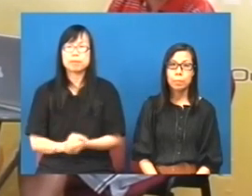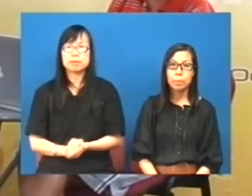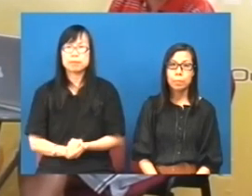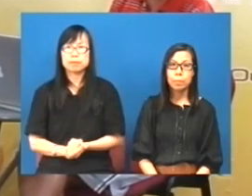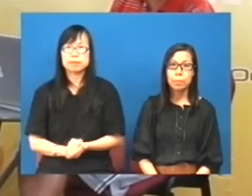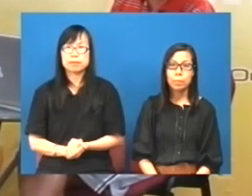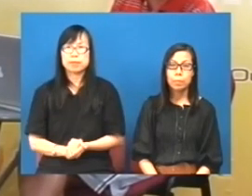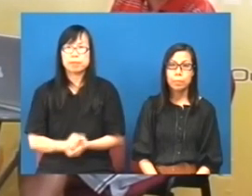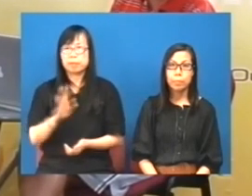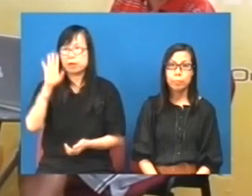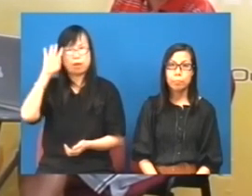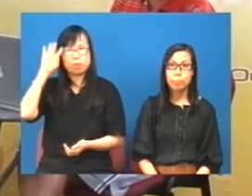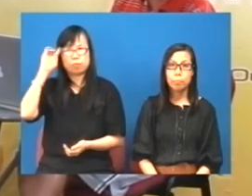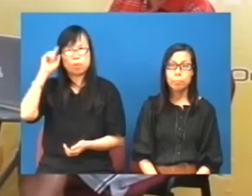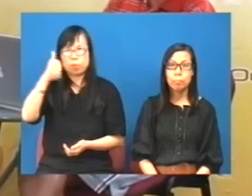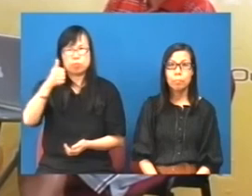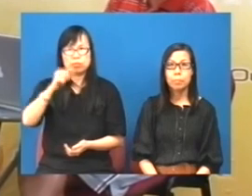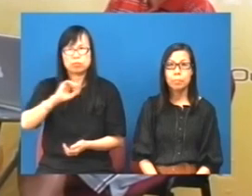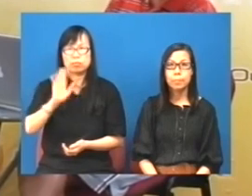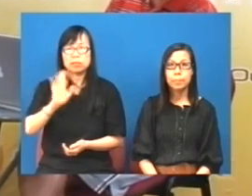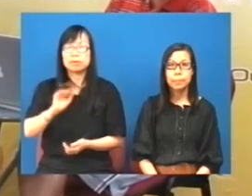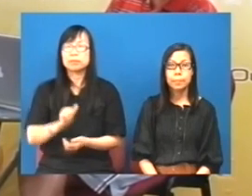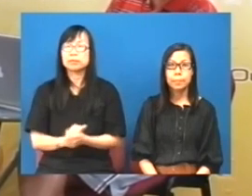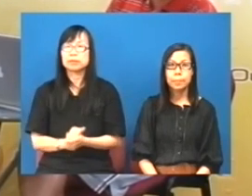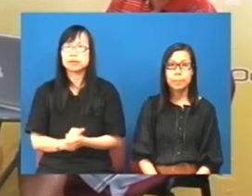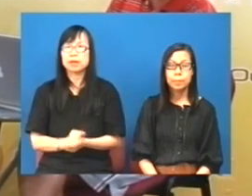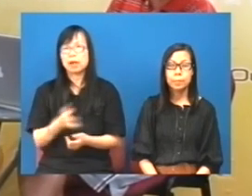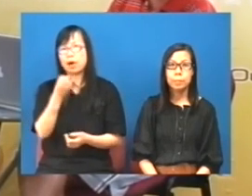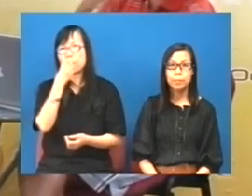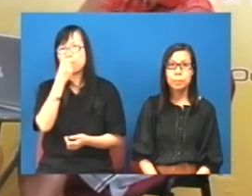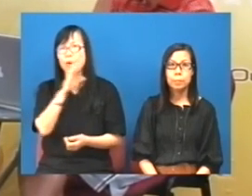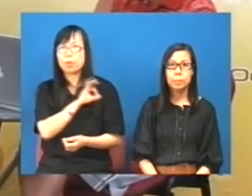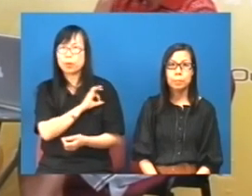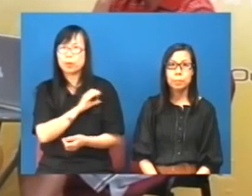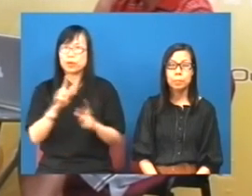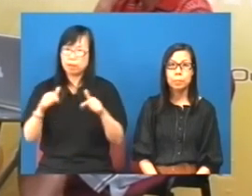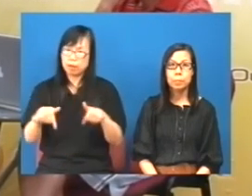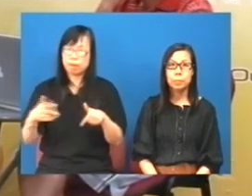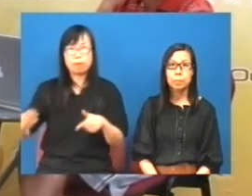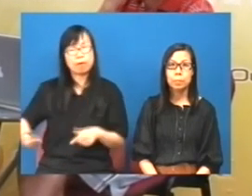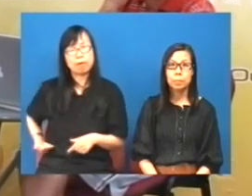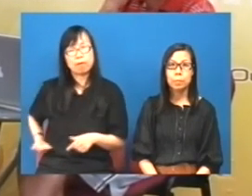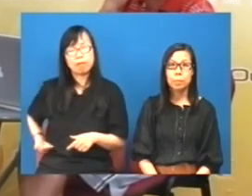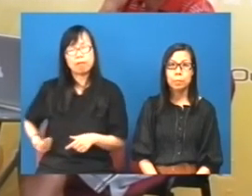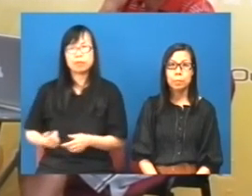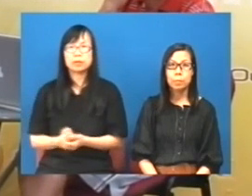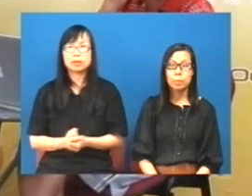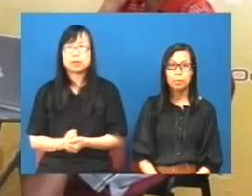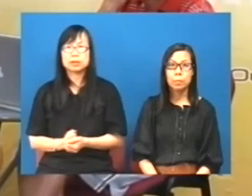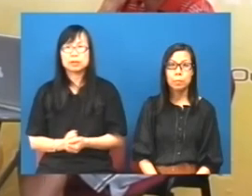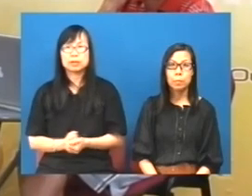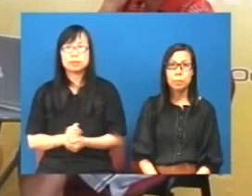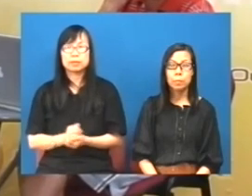不是一個理想的場館至於其實港會藍華更加是都不是